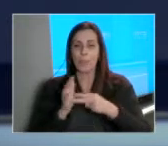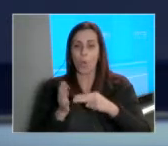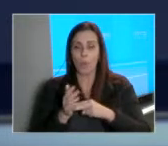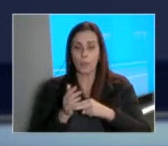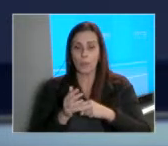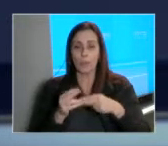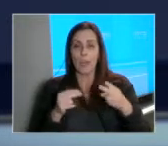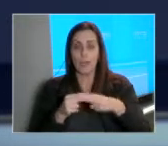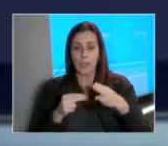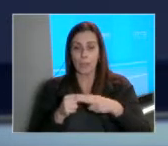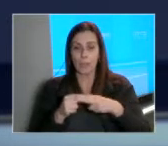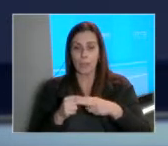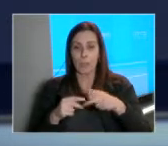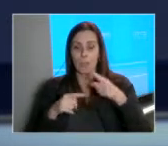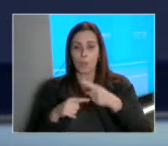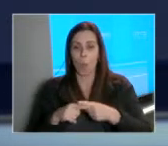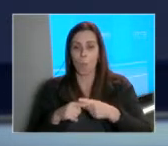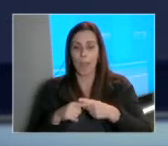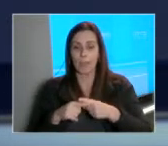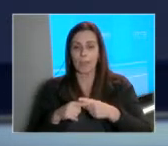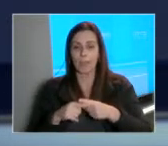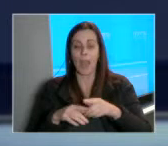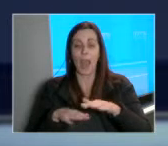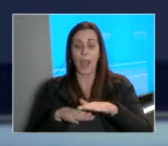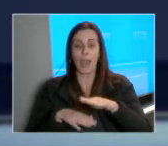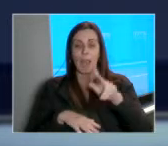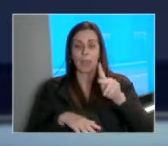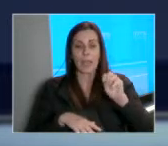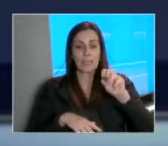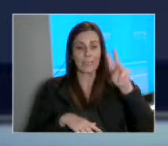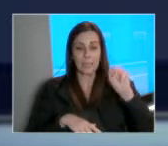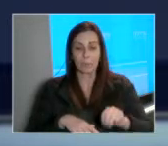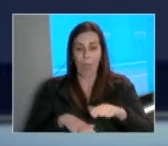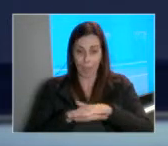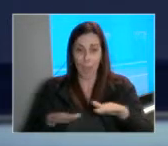לקום ליד צומת קסם, על אדמות שבמקור